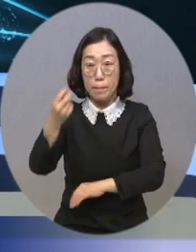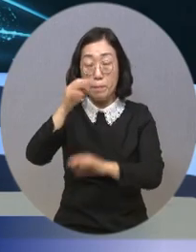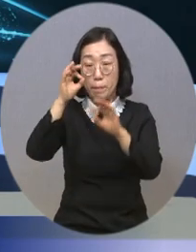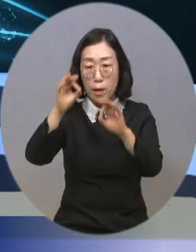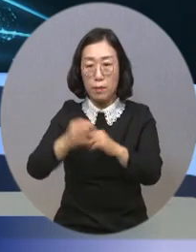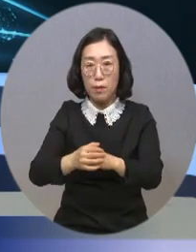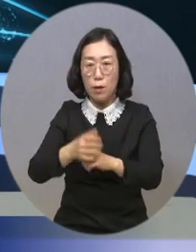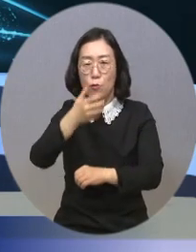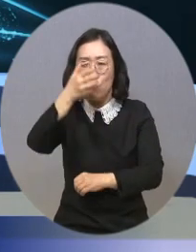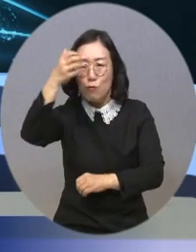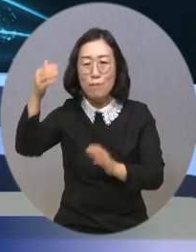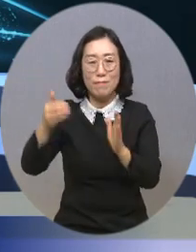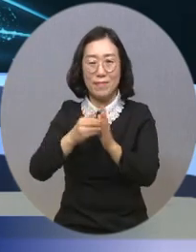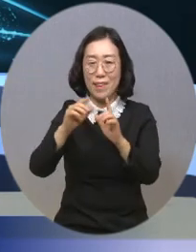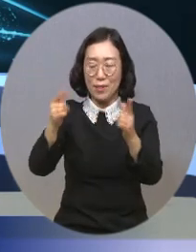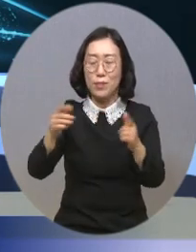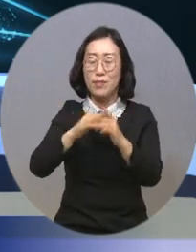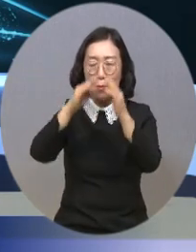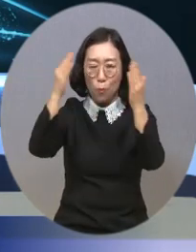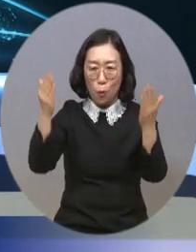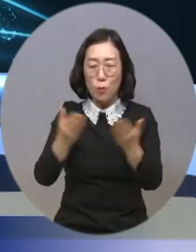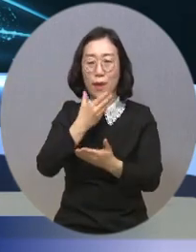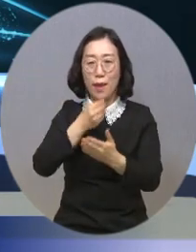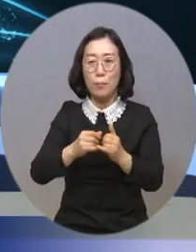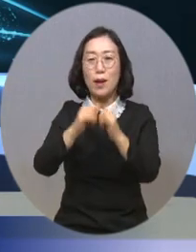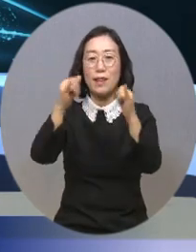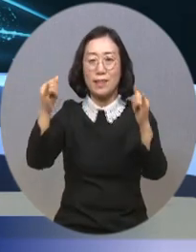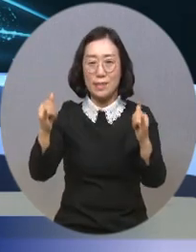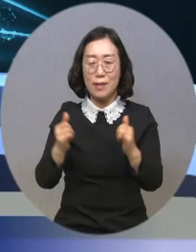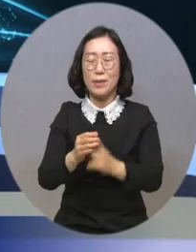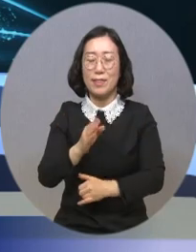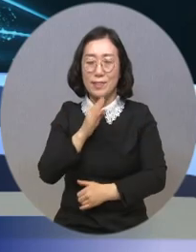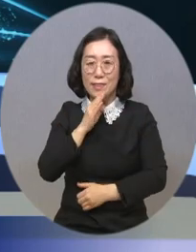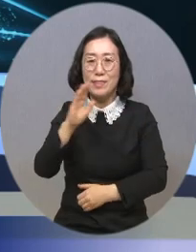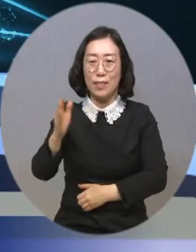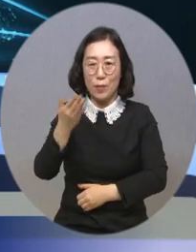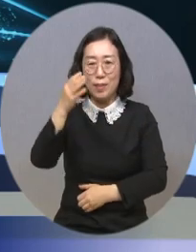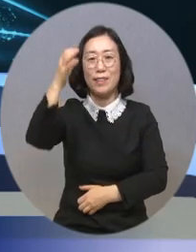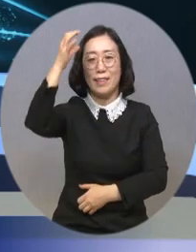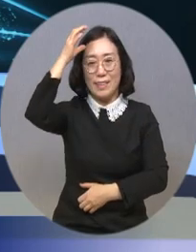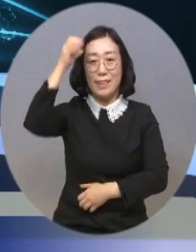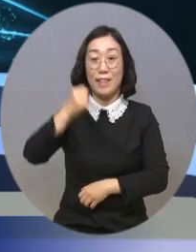공약에만 그치지 않고 모두가 행복한 복지사회가 실현될 수 있기를